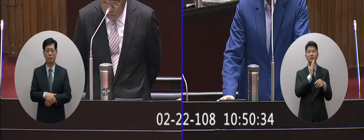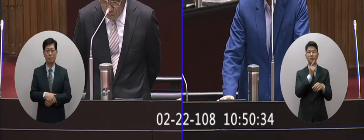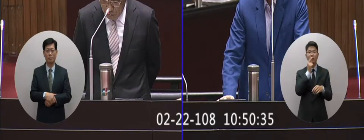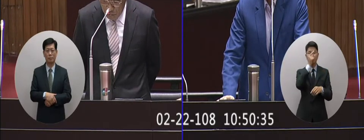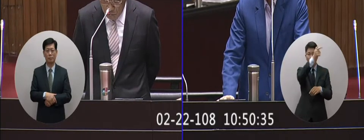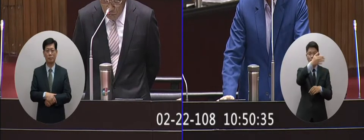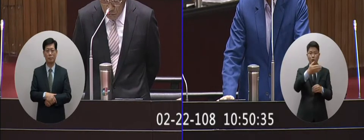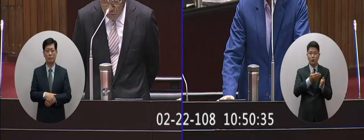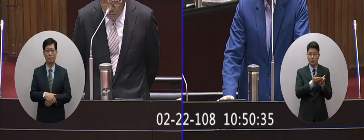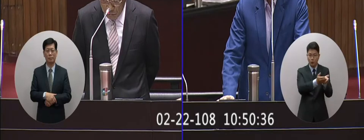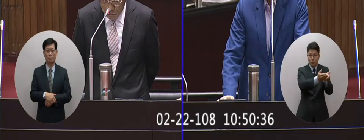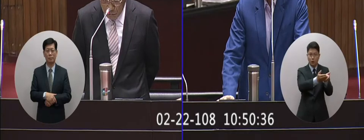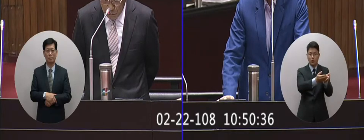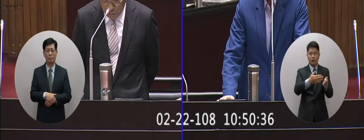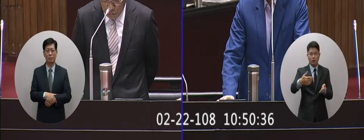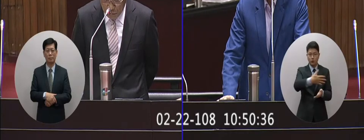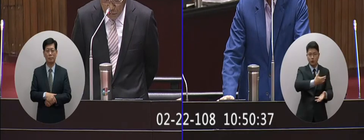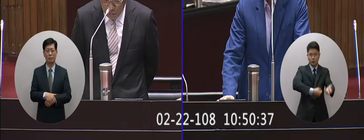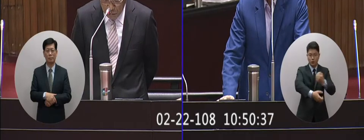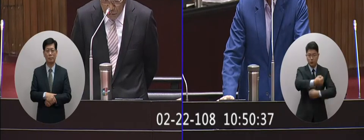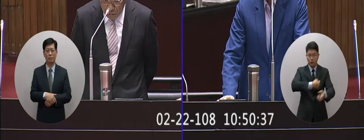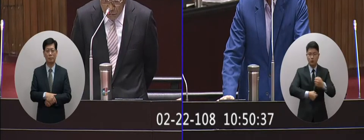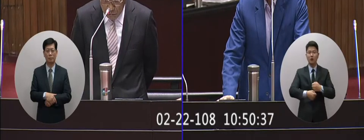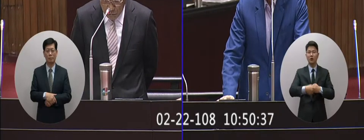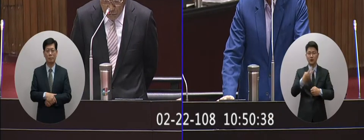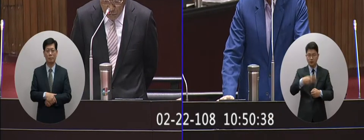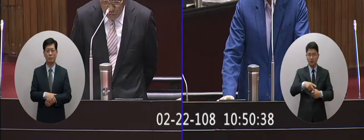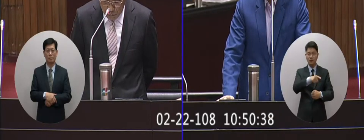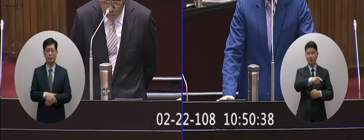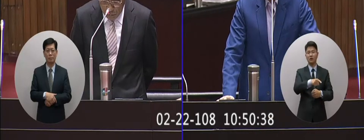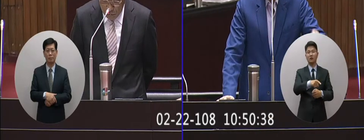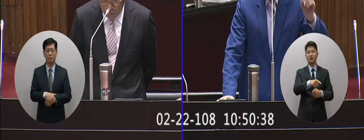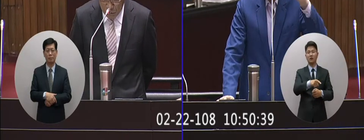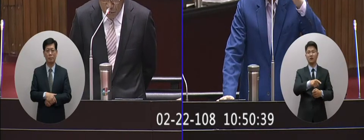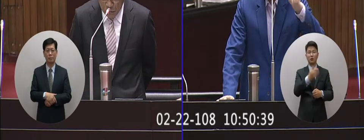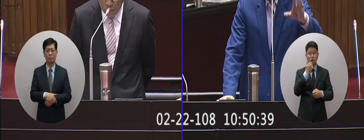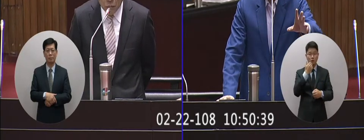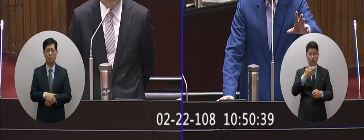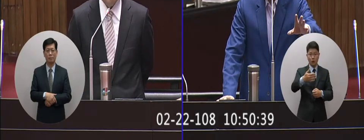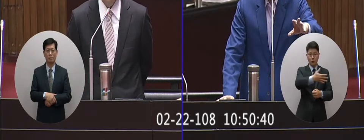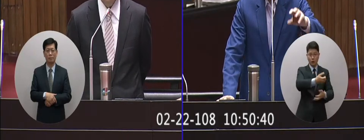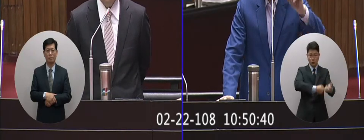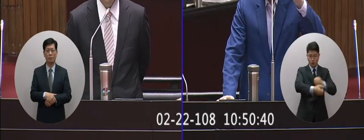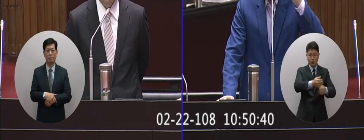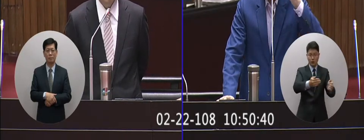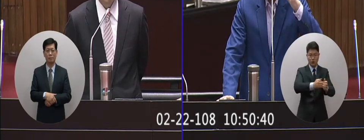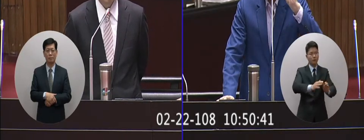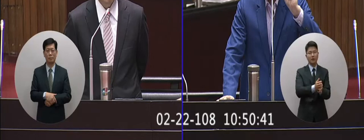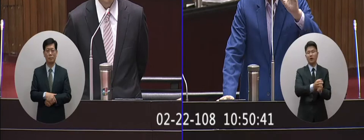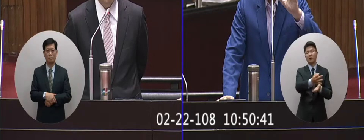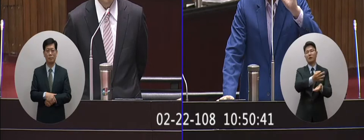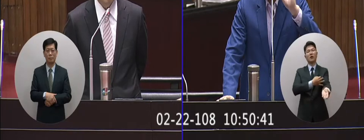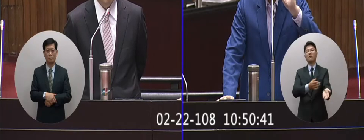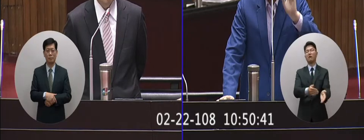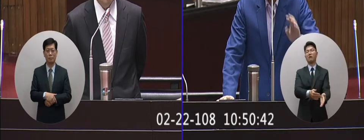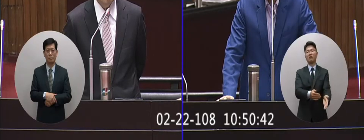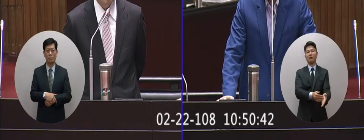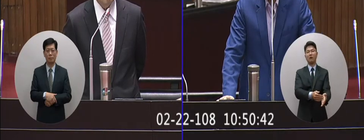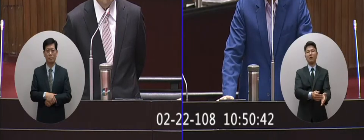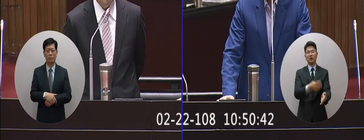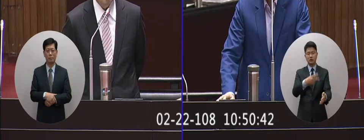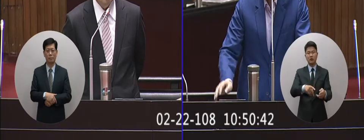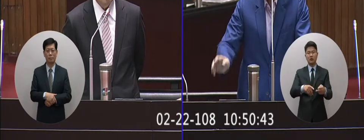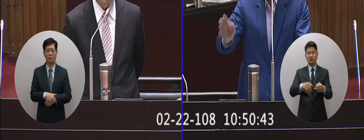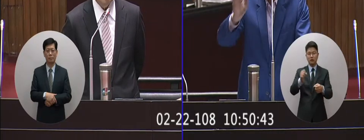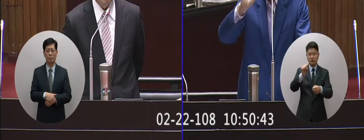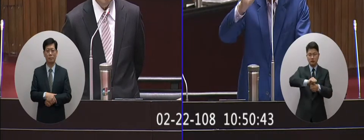业捕的鱼，甚至直接在远洋渔业，他在那边就卖掉了，或在船上加工